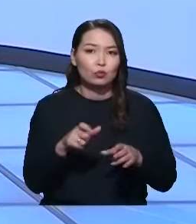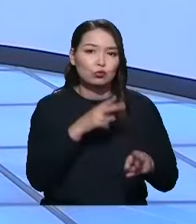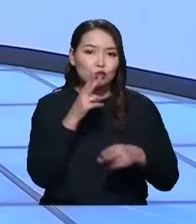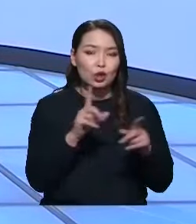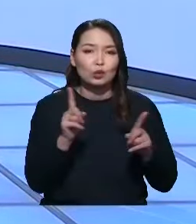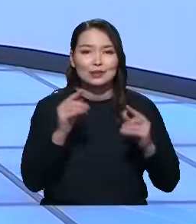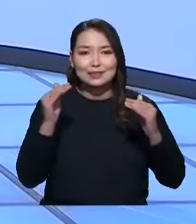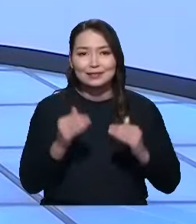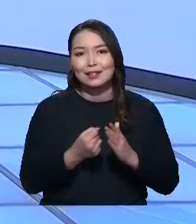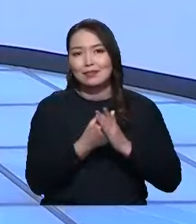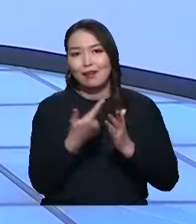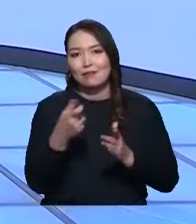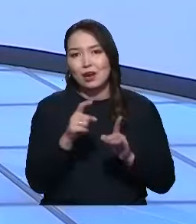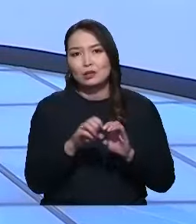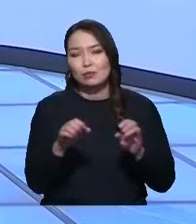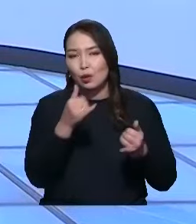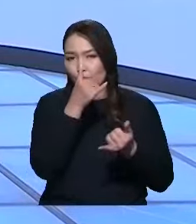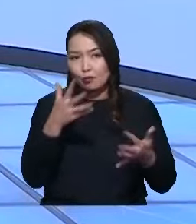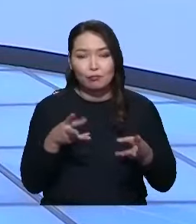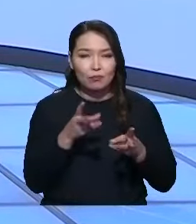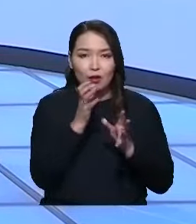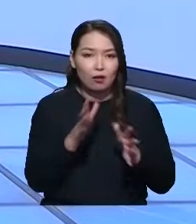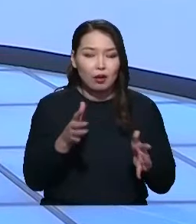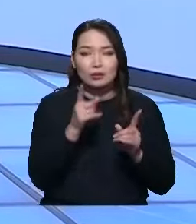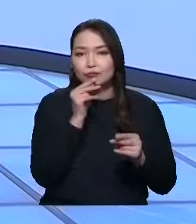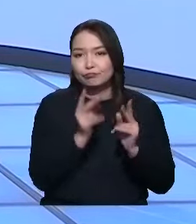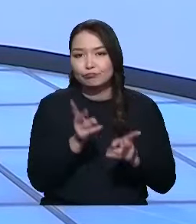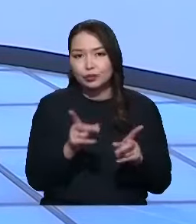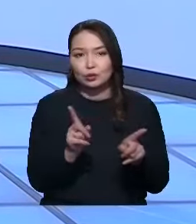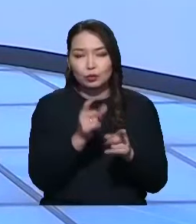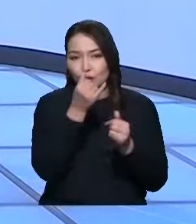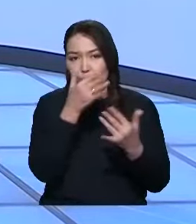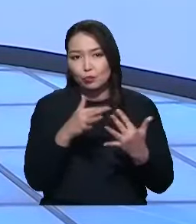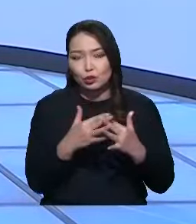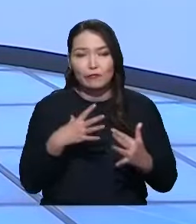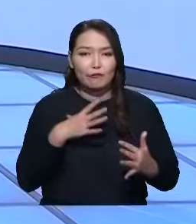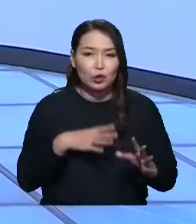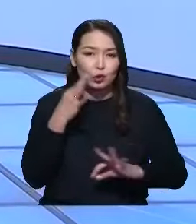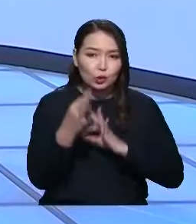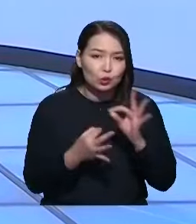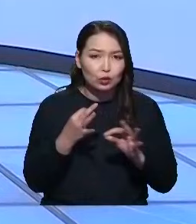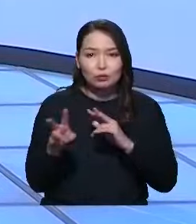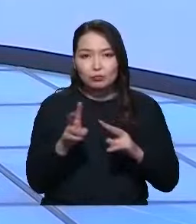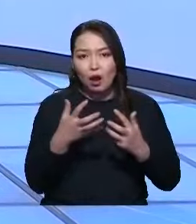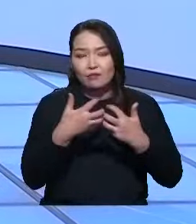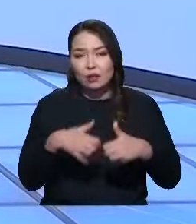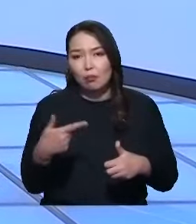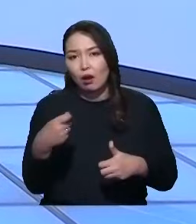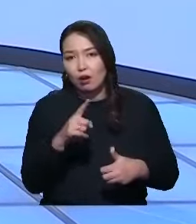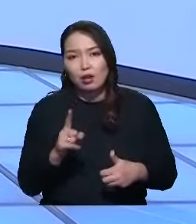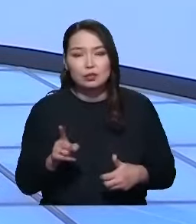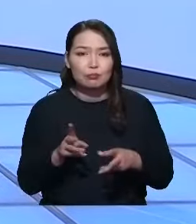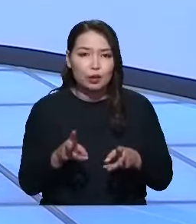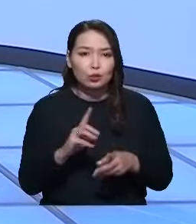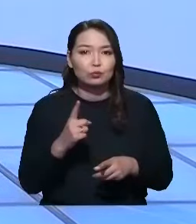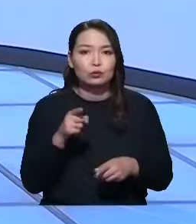в газопроводе не могут обогреть дома и приготовить пищу. Сельчане вынуждены сутками охранять автоматизированные газовые печи,